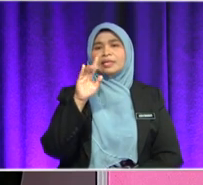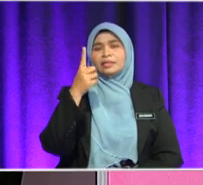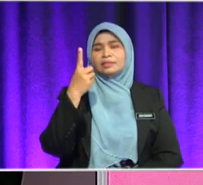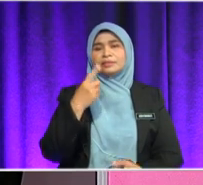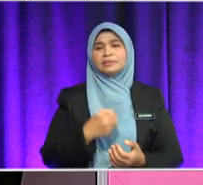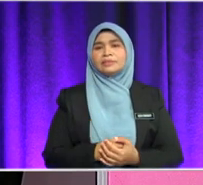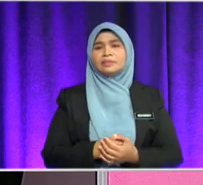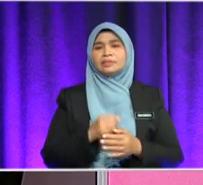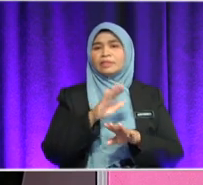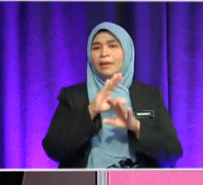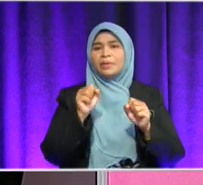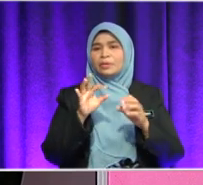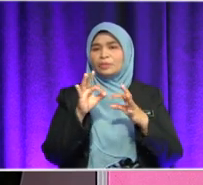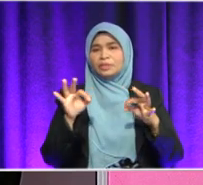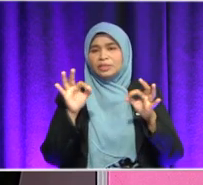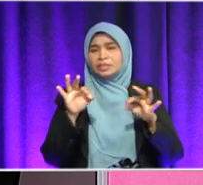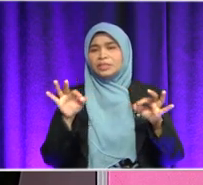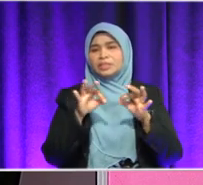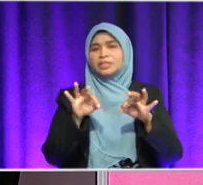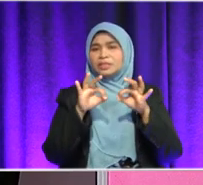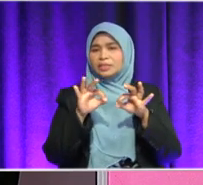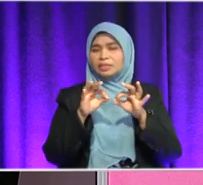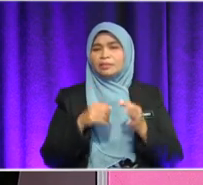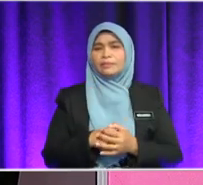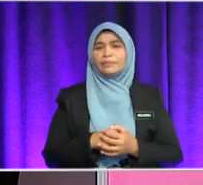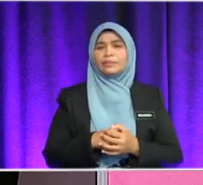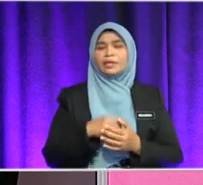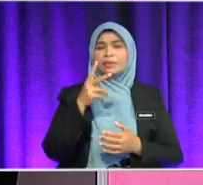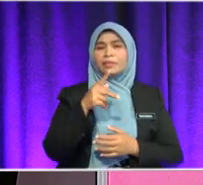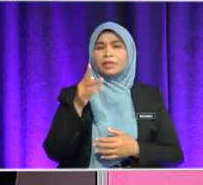contoh jelaskan dua cara yang membatalkan iman